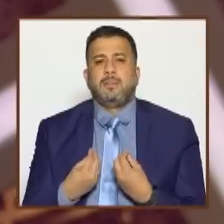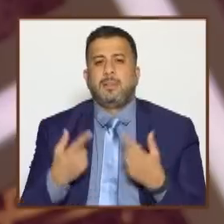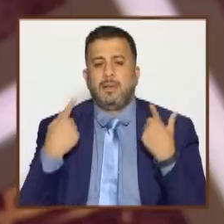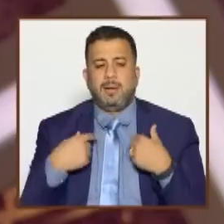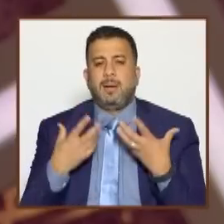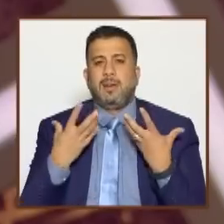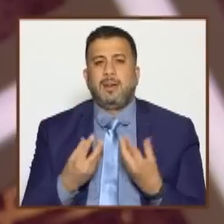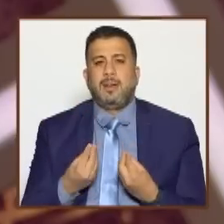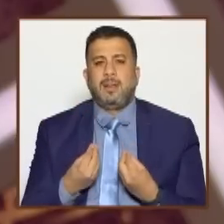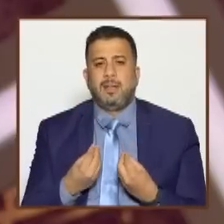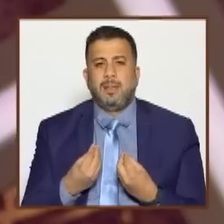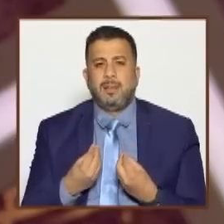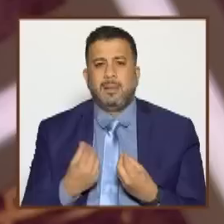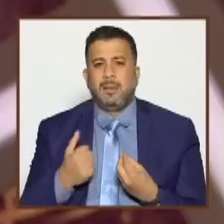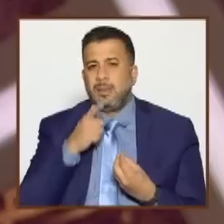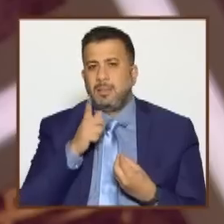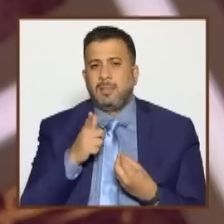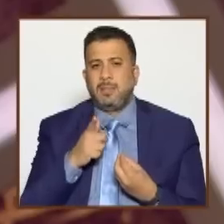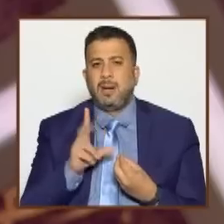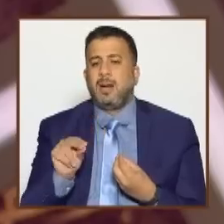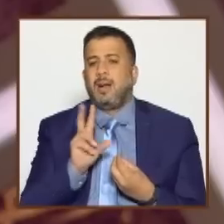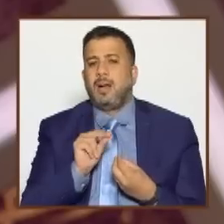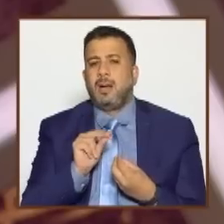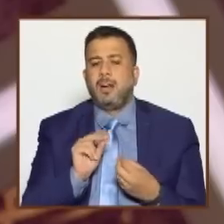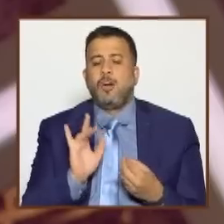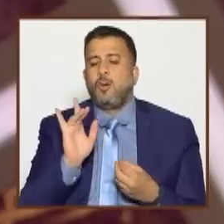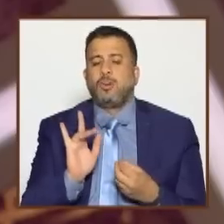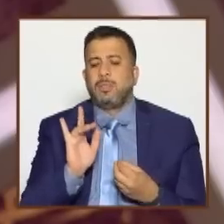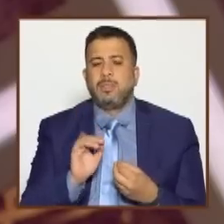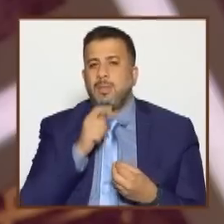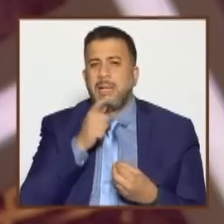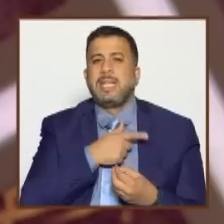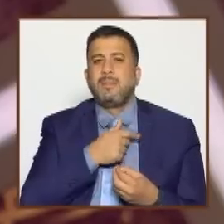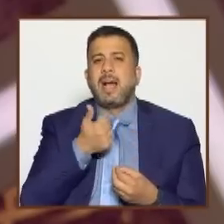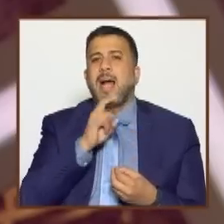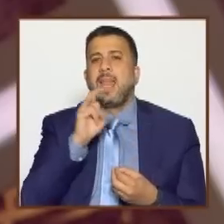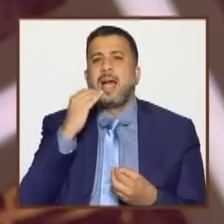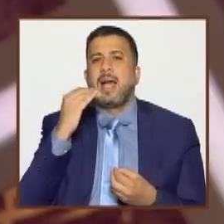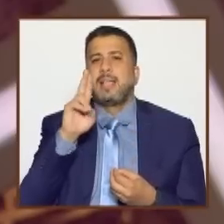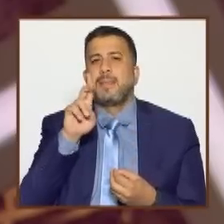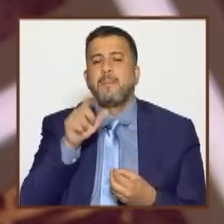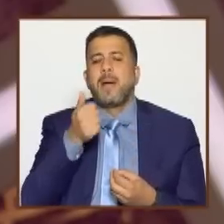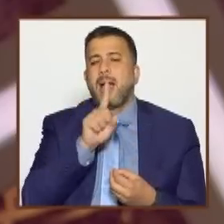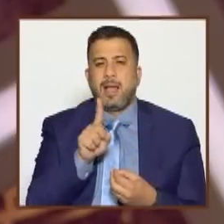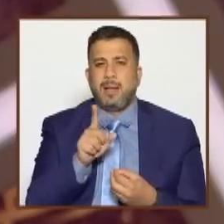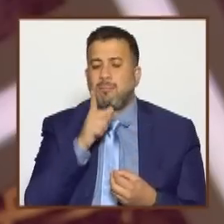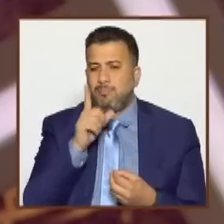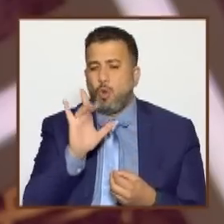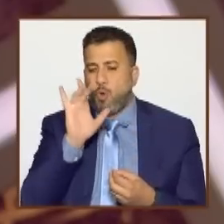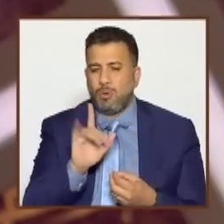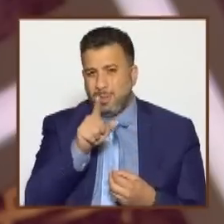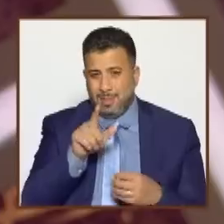البدن، كأنه يعني متكئ على كرسي وهو جالس، هذا الاحتباء. واختلف العلماء في النهي